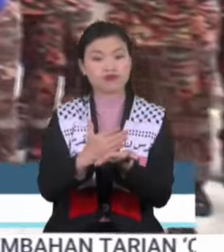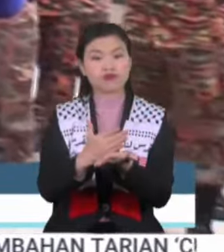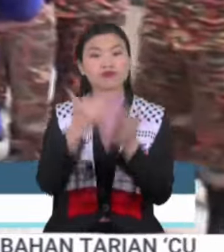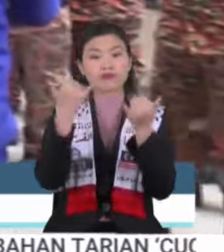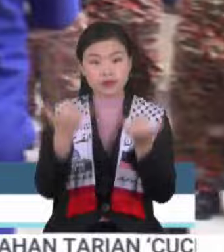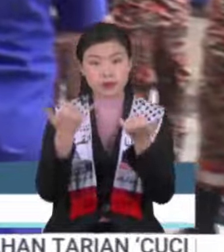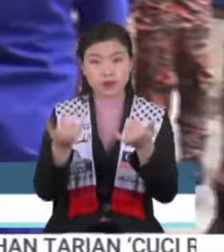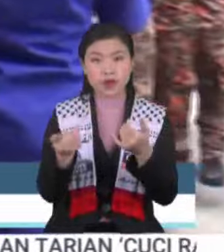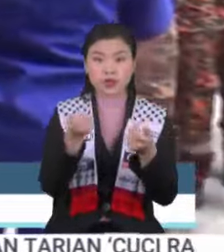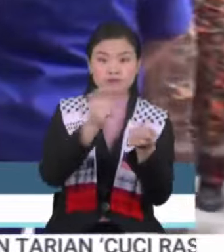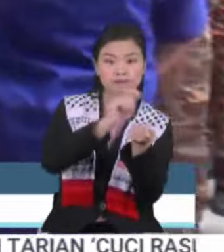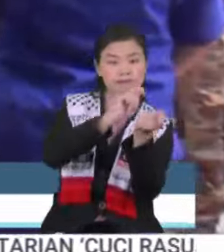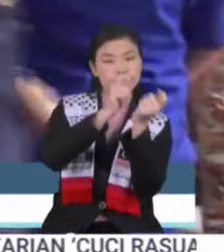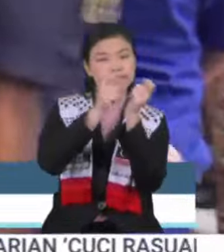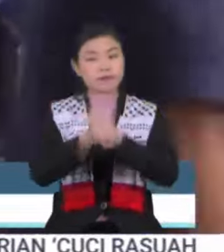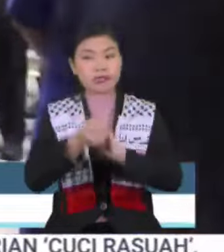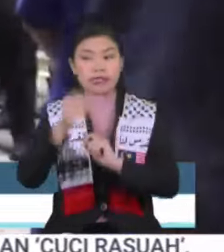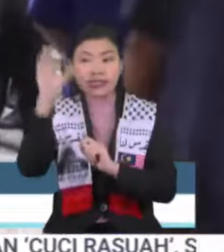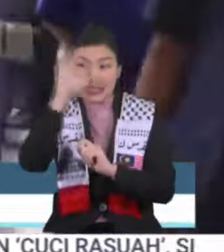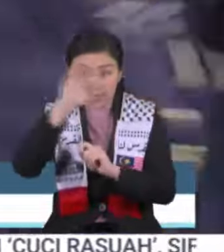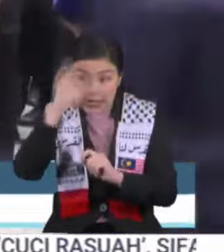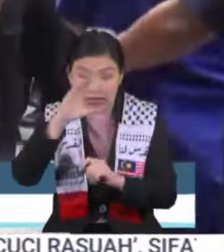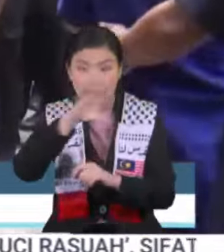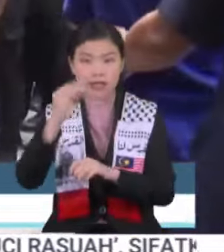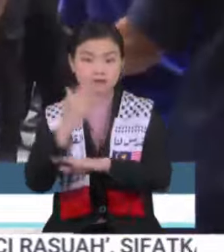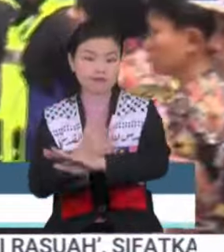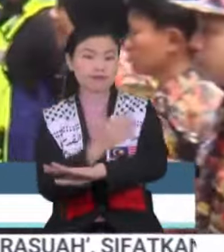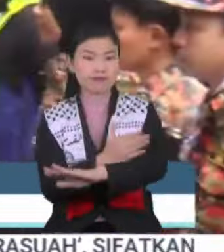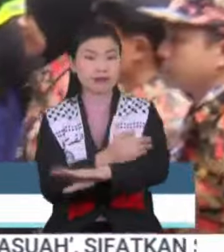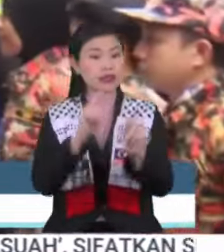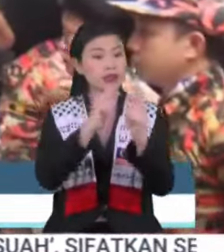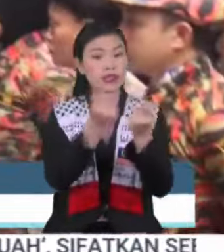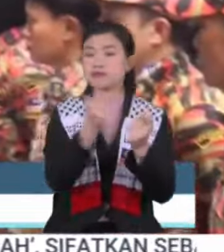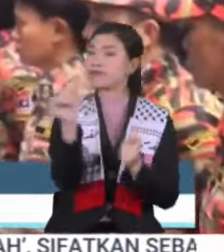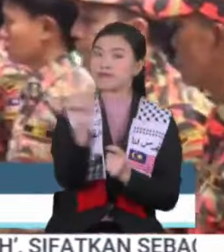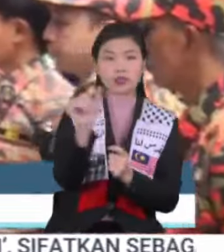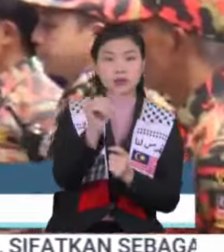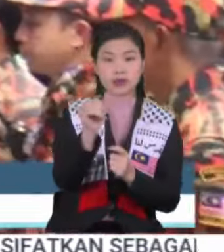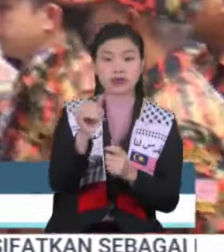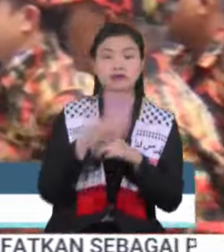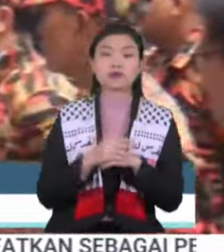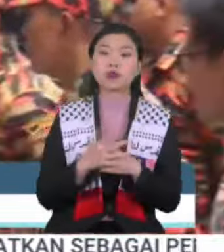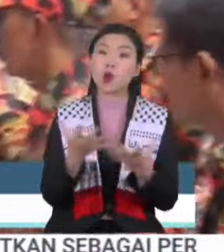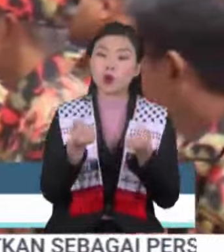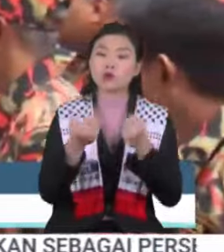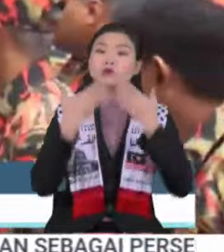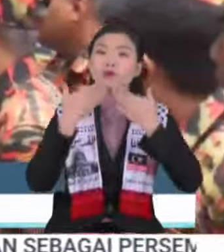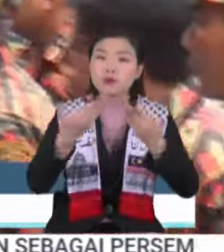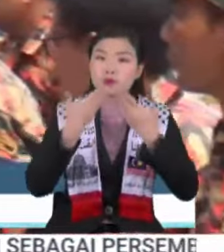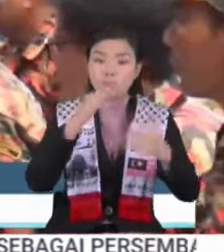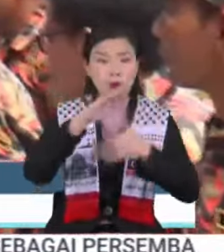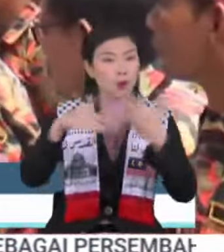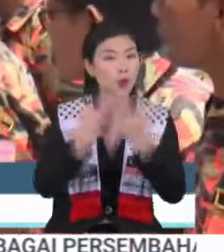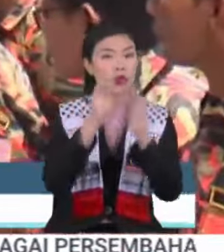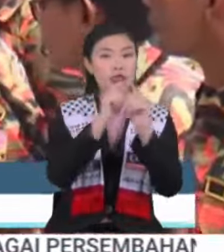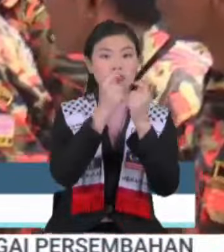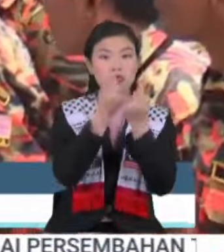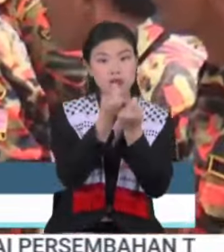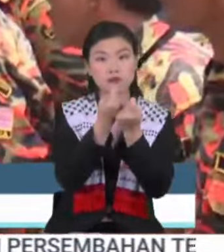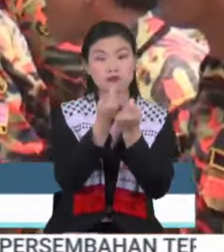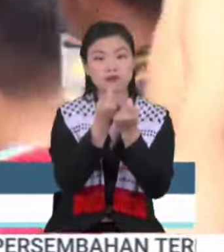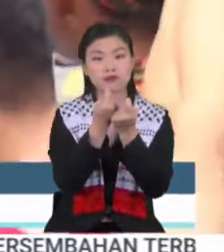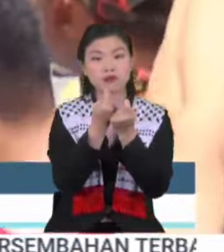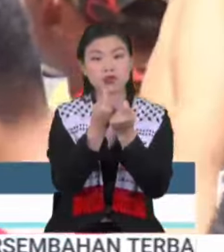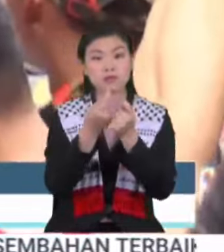and Recovery oleh pasukan yang sama. Sebelum itu, kita nak ucapkan terima kasih setinggi penghargaan kepada semua pasukan SAR yang